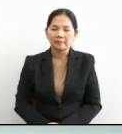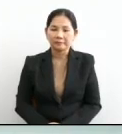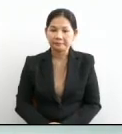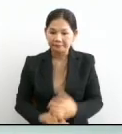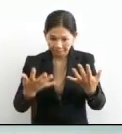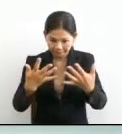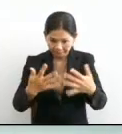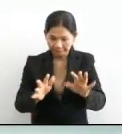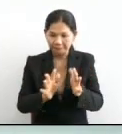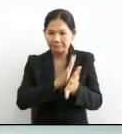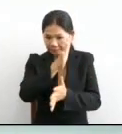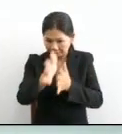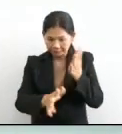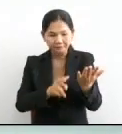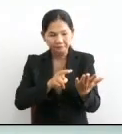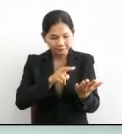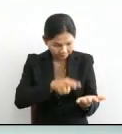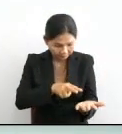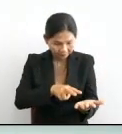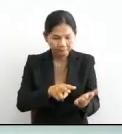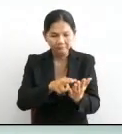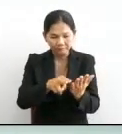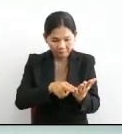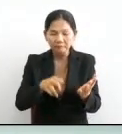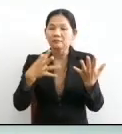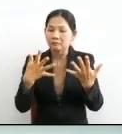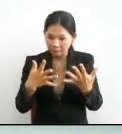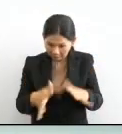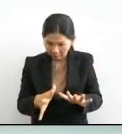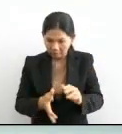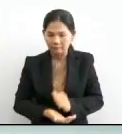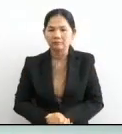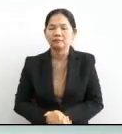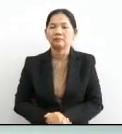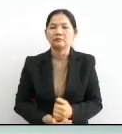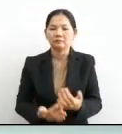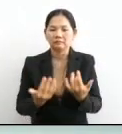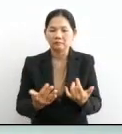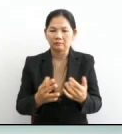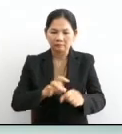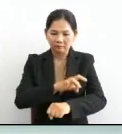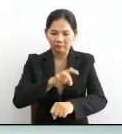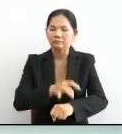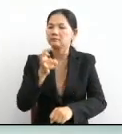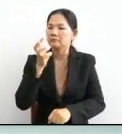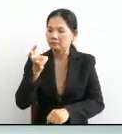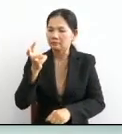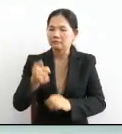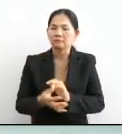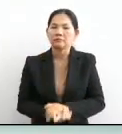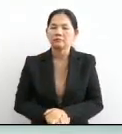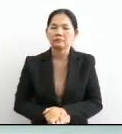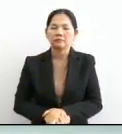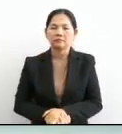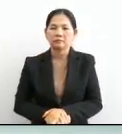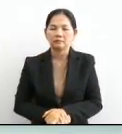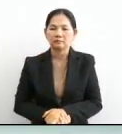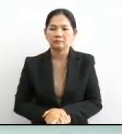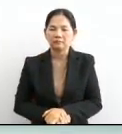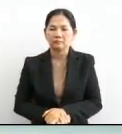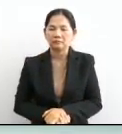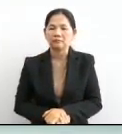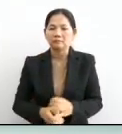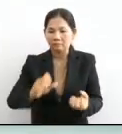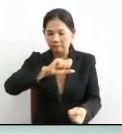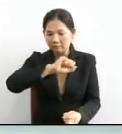chán chán nè kêu ban an at bát ai con tiêm tàu tăng ác này hay nè con ai lấy nè kêu tục pi lại con mình tay chả đâm bay ai con chả cài đâm